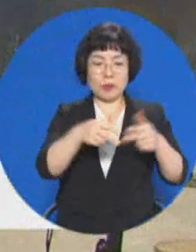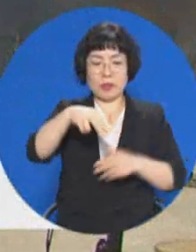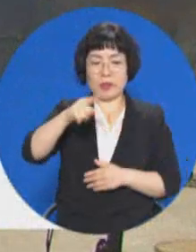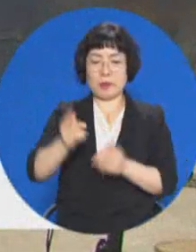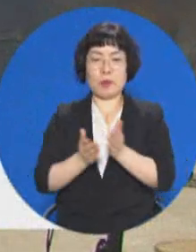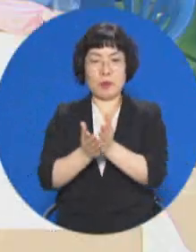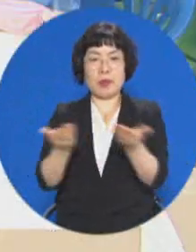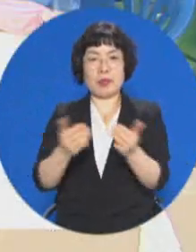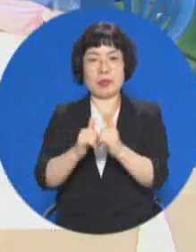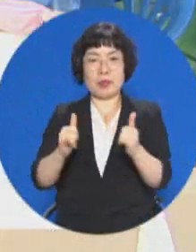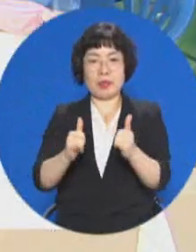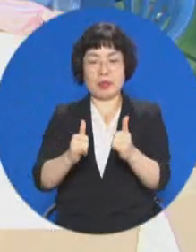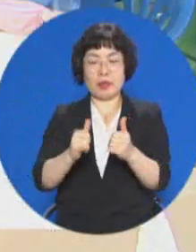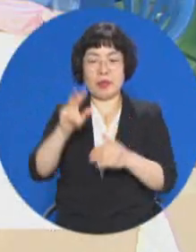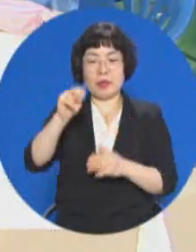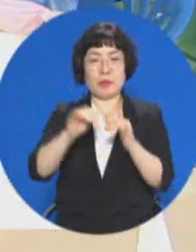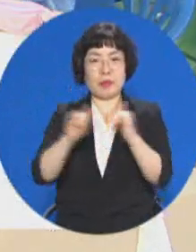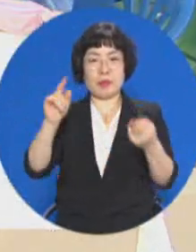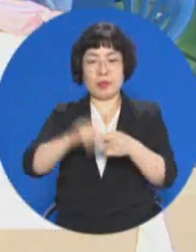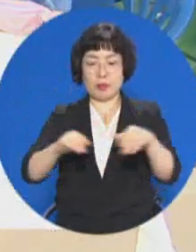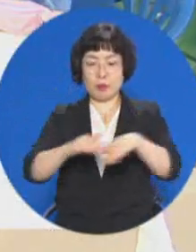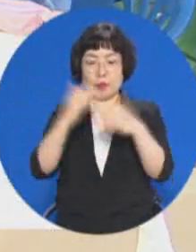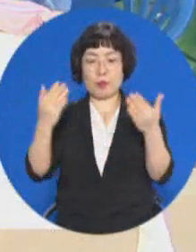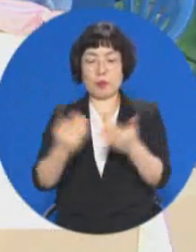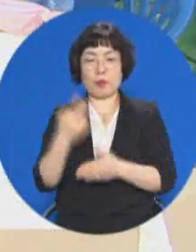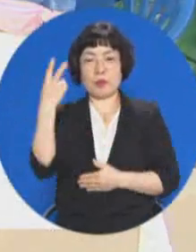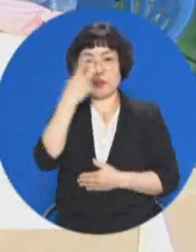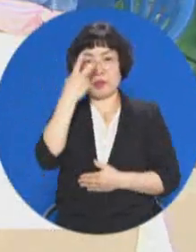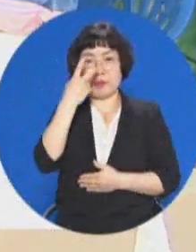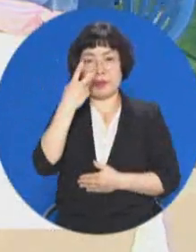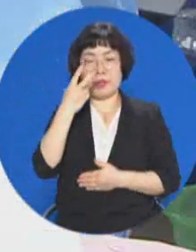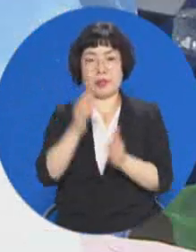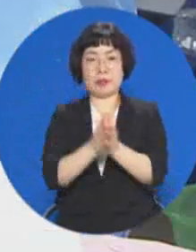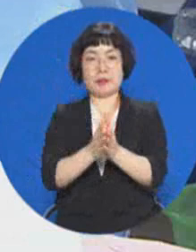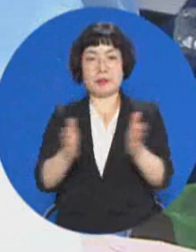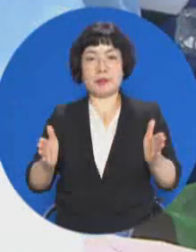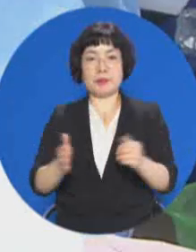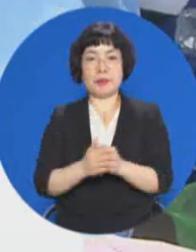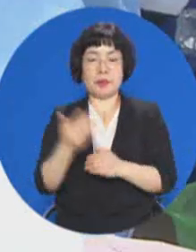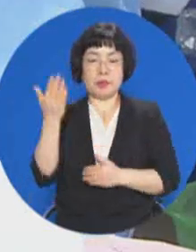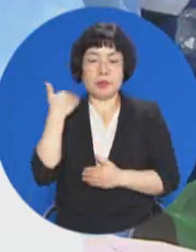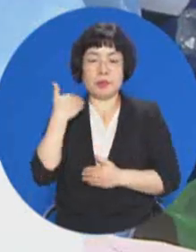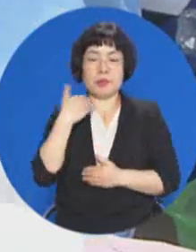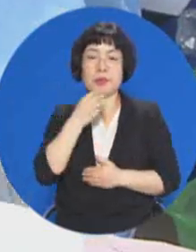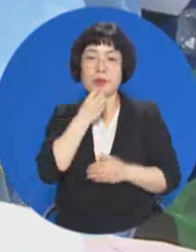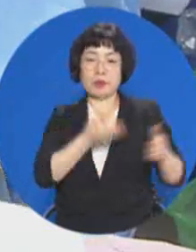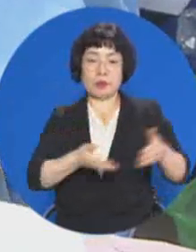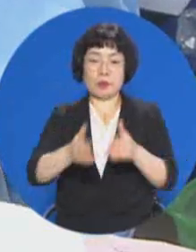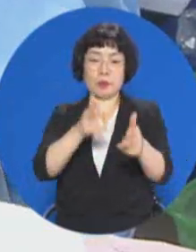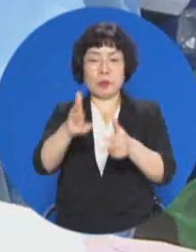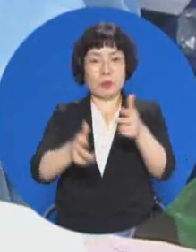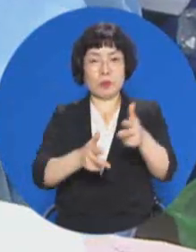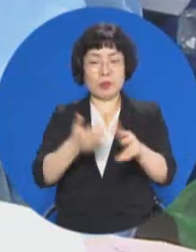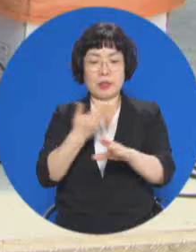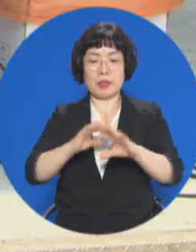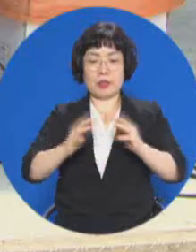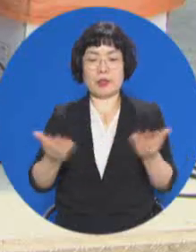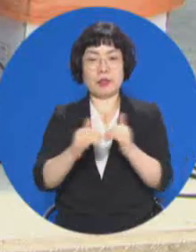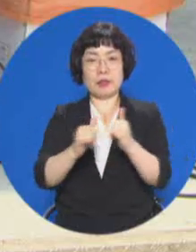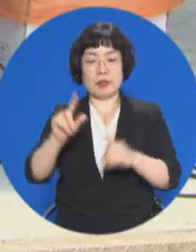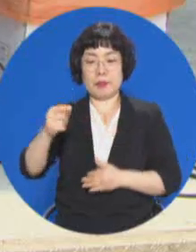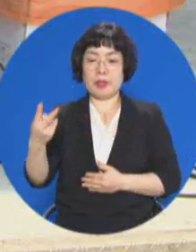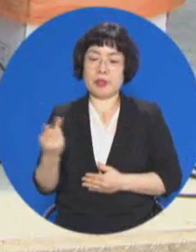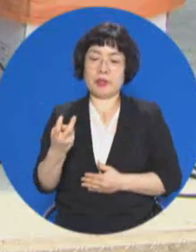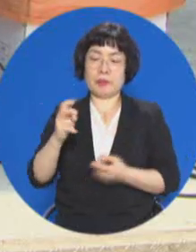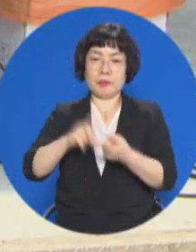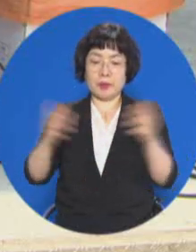사무중공업 노동자 등 2만여 명에 대한 전수검사가 실시됐습니다. 최근 남양주 산업단지 내 외국인 노동자